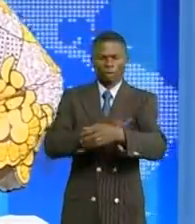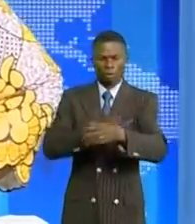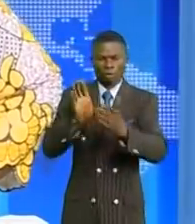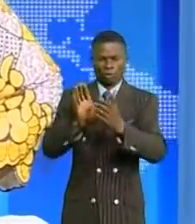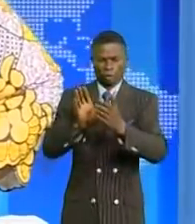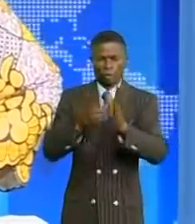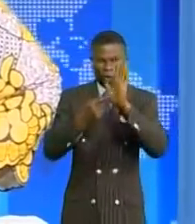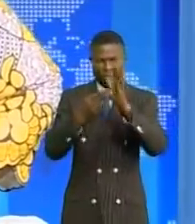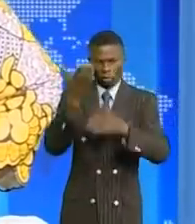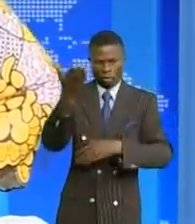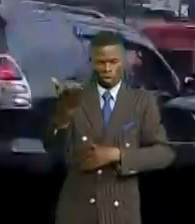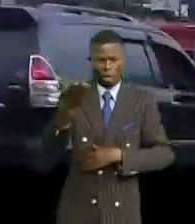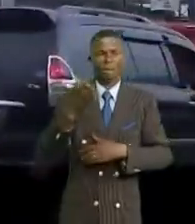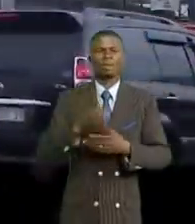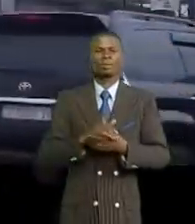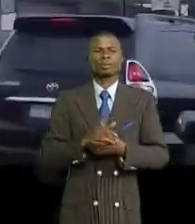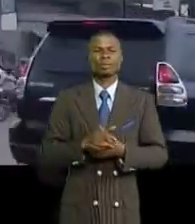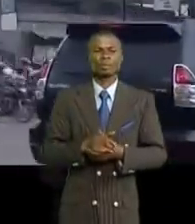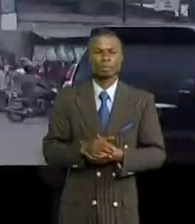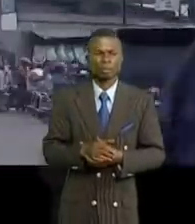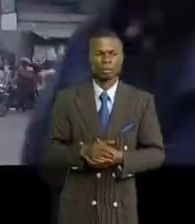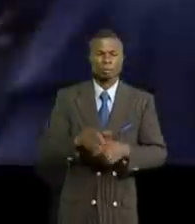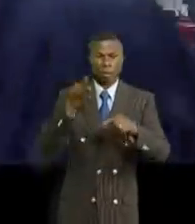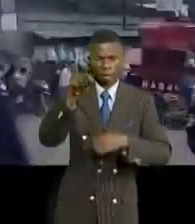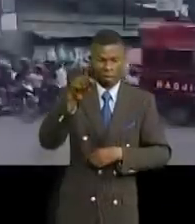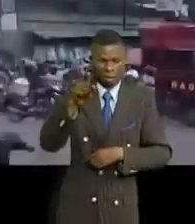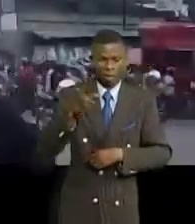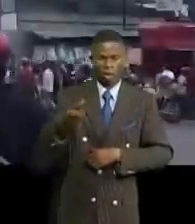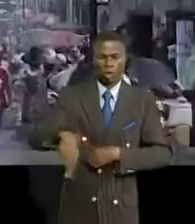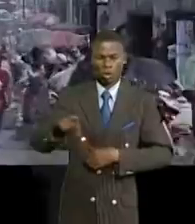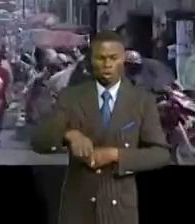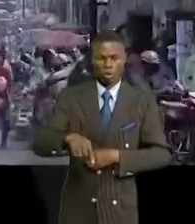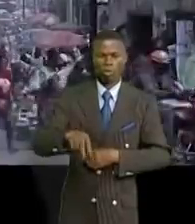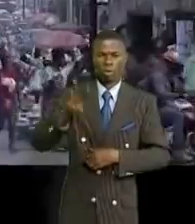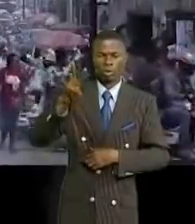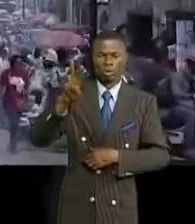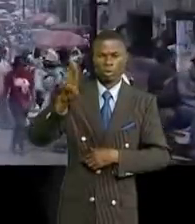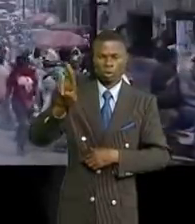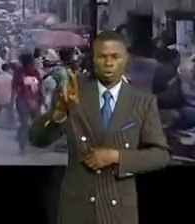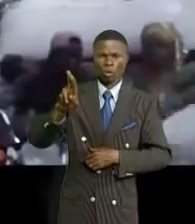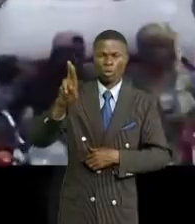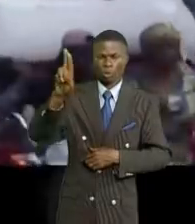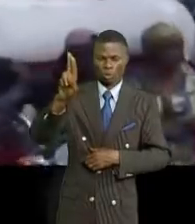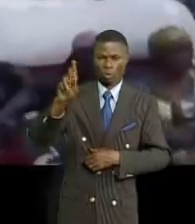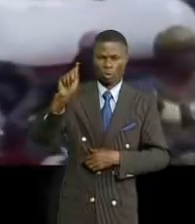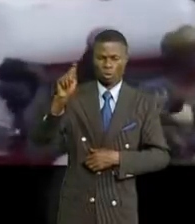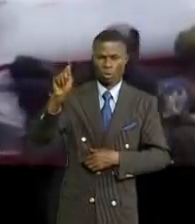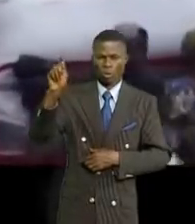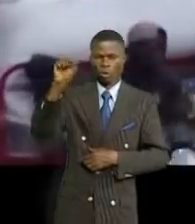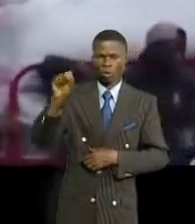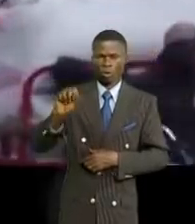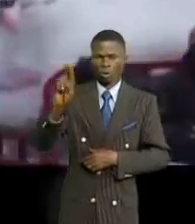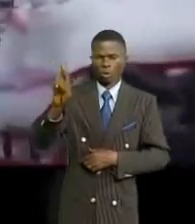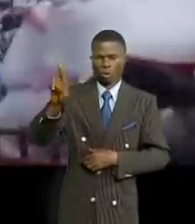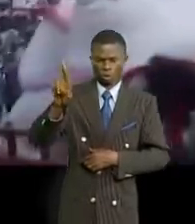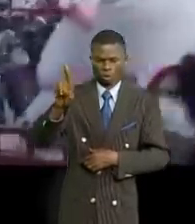et très difficile nous sommes au rond point route ou roux en plein espace but rires et dont la ville de goma des sources